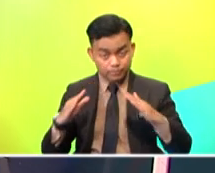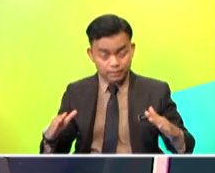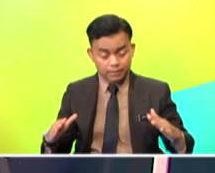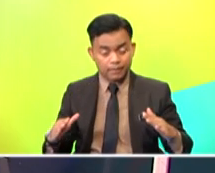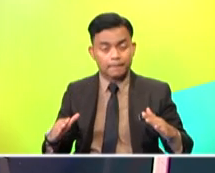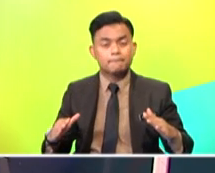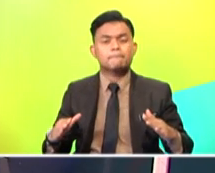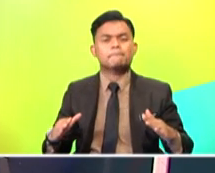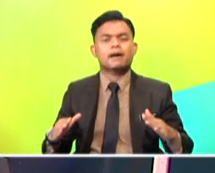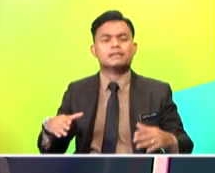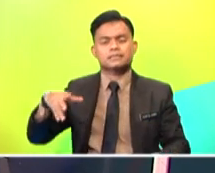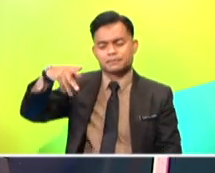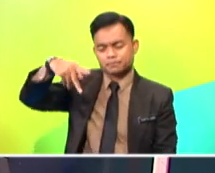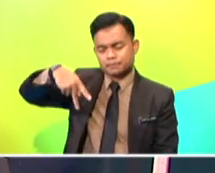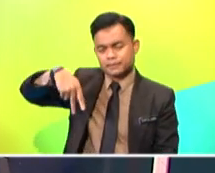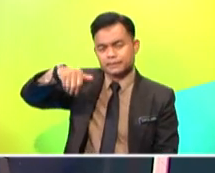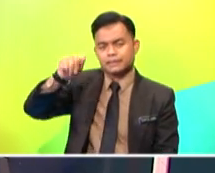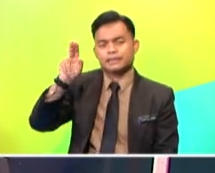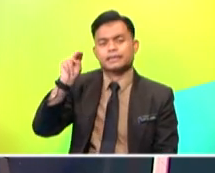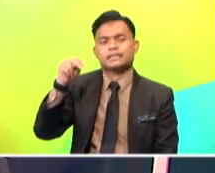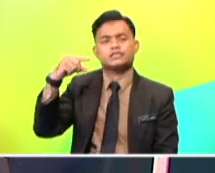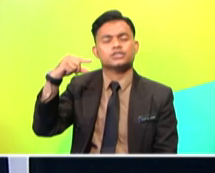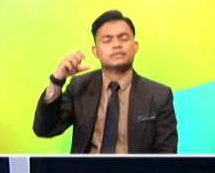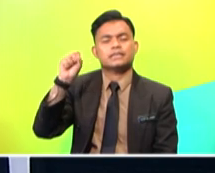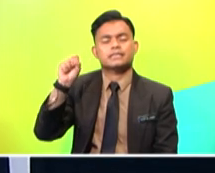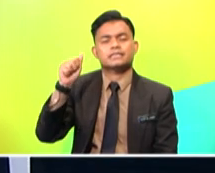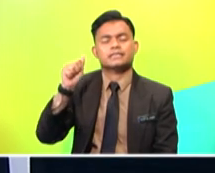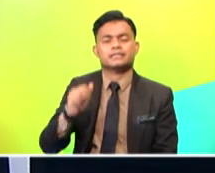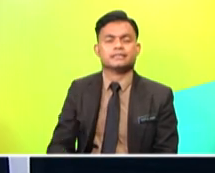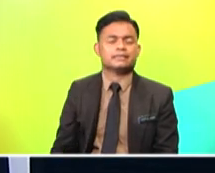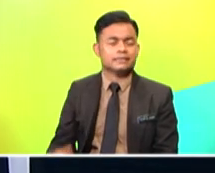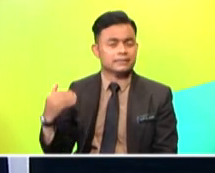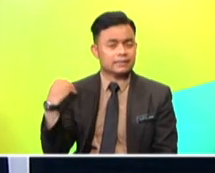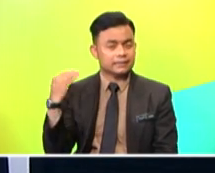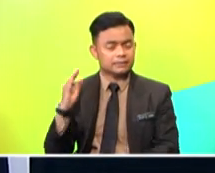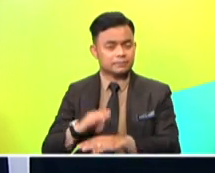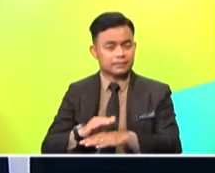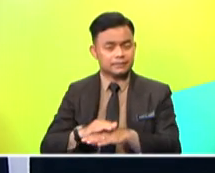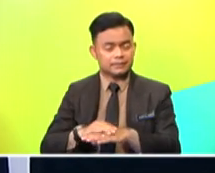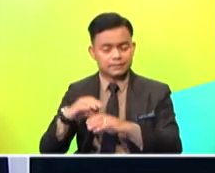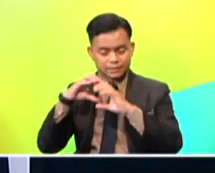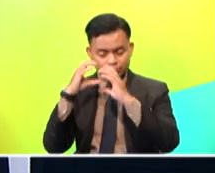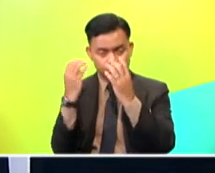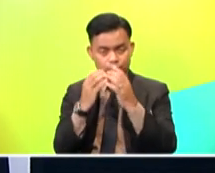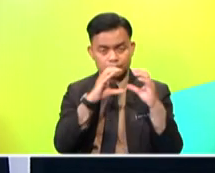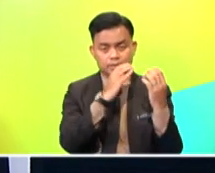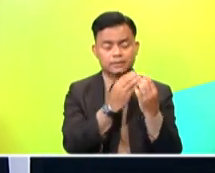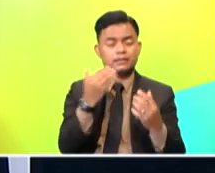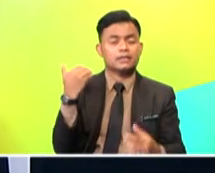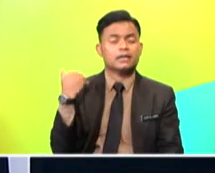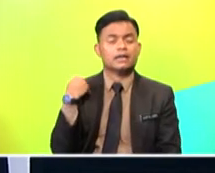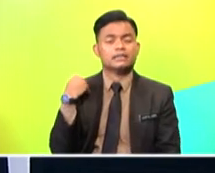pangsa. Pangsa. Rumah pangsa. Ada juga rumah pangsa ni banyak. Banyak kategori. Ada kondominium,